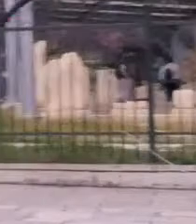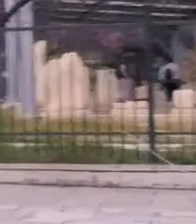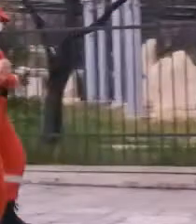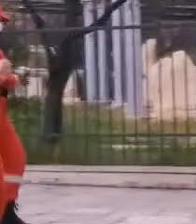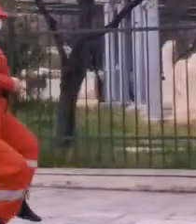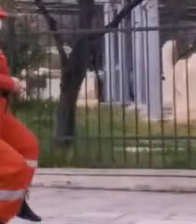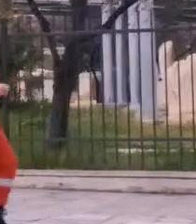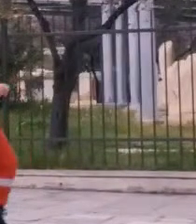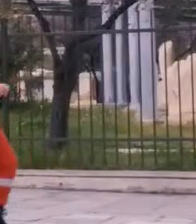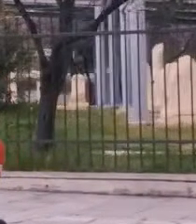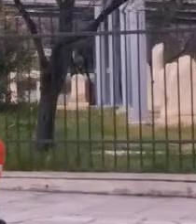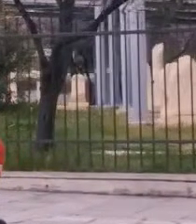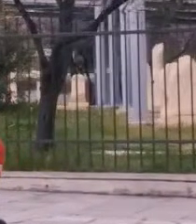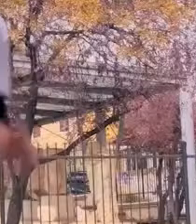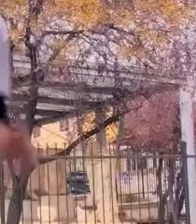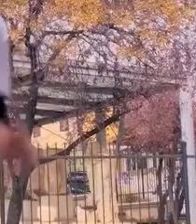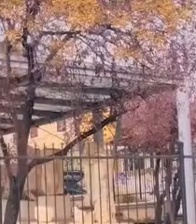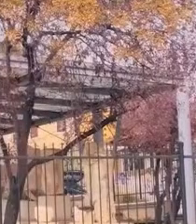σου αμπέναμι.